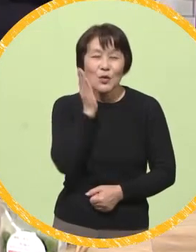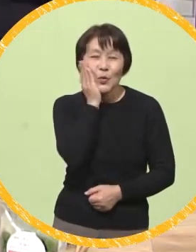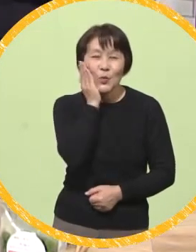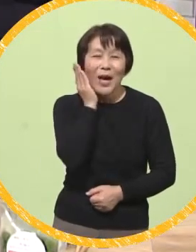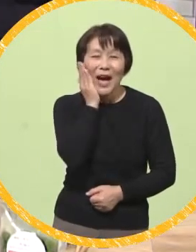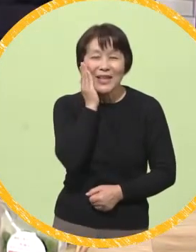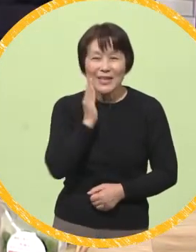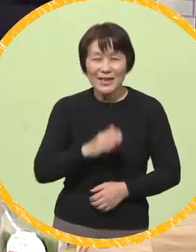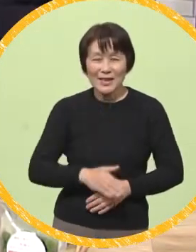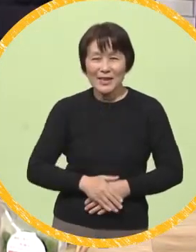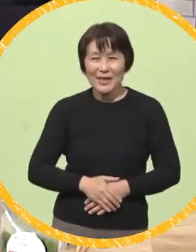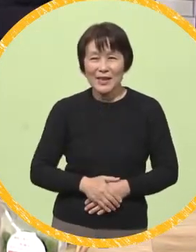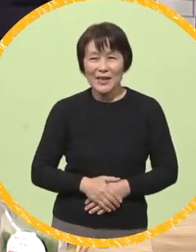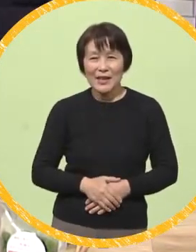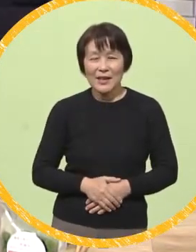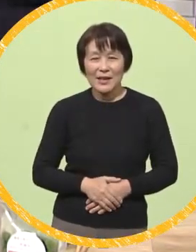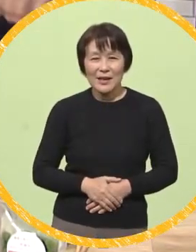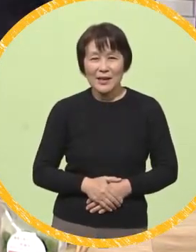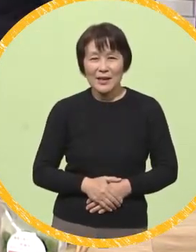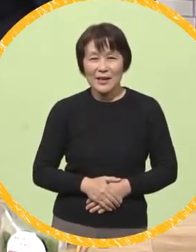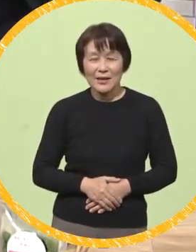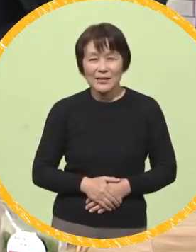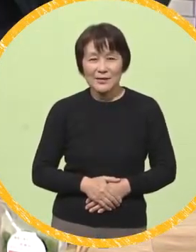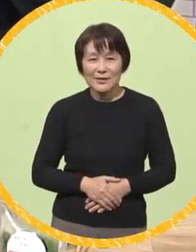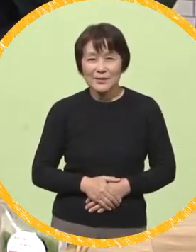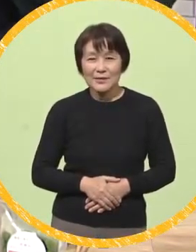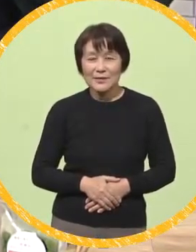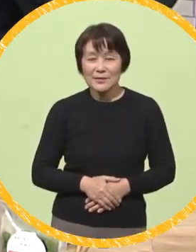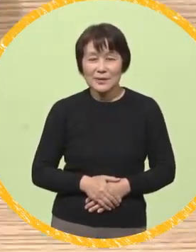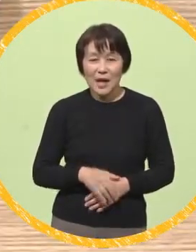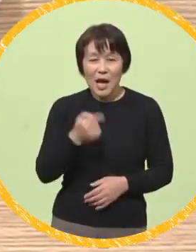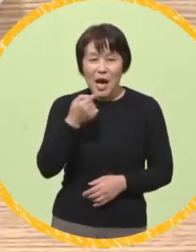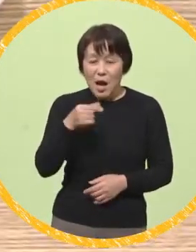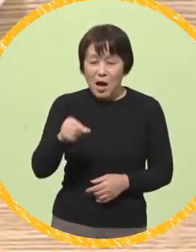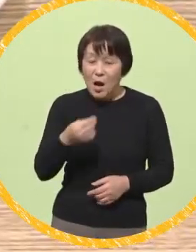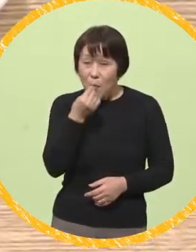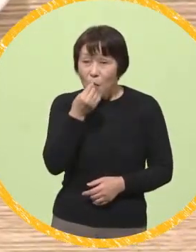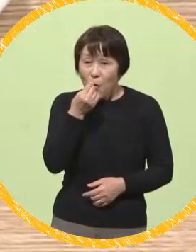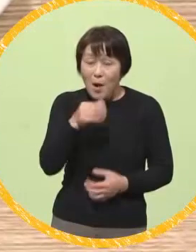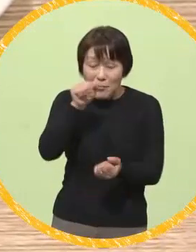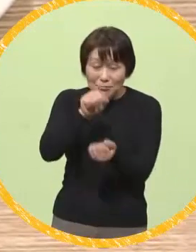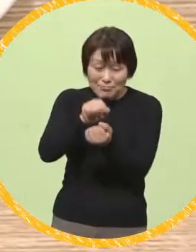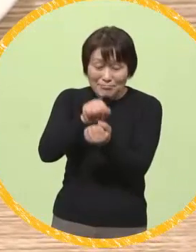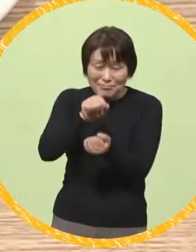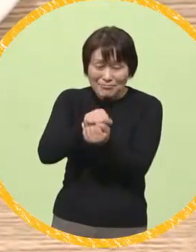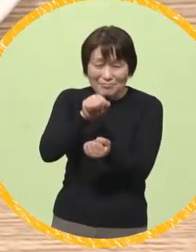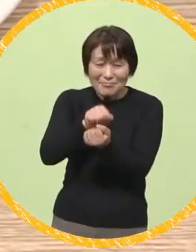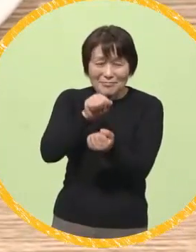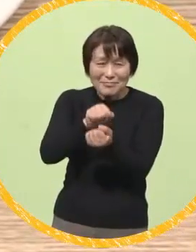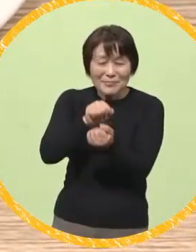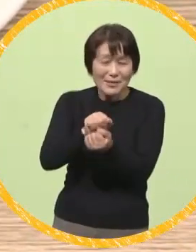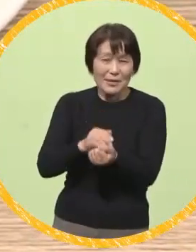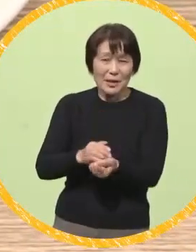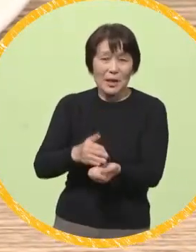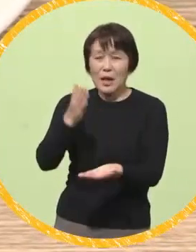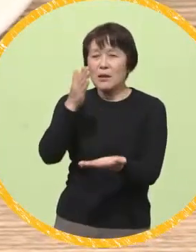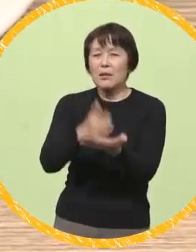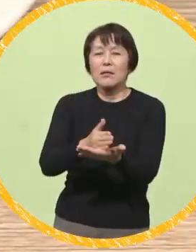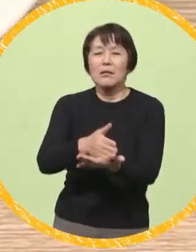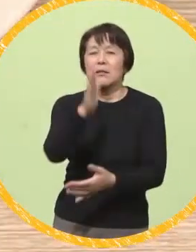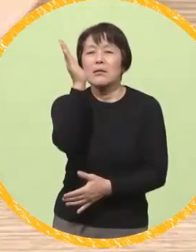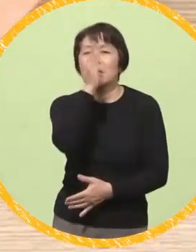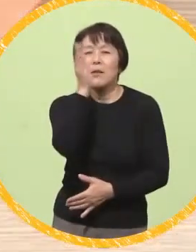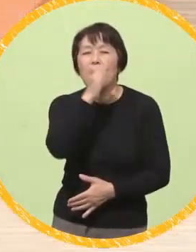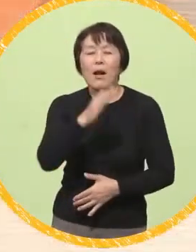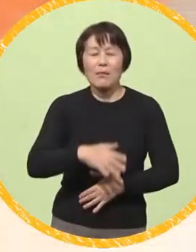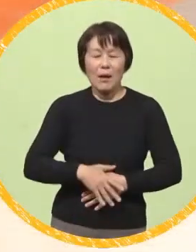い、うん、 あ、進む。これ本当噛めば噛むほど味がね。 そうなんですよ。 もうどうすぐ 飲んじゃうと、